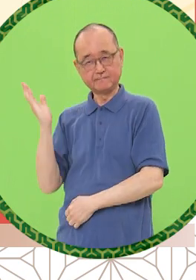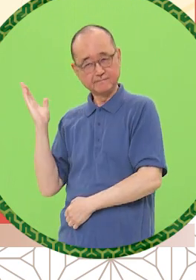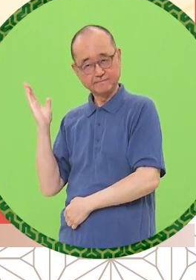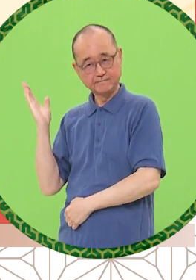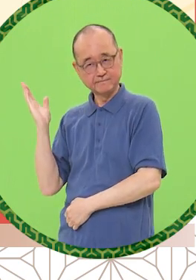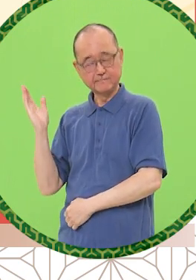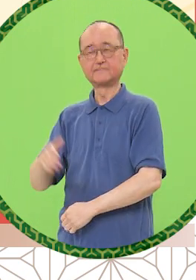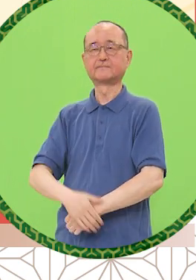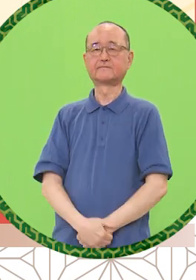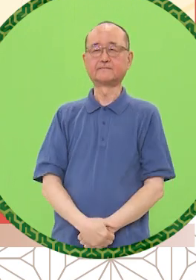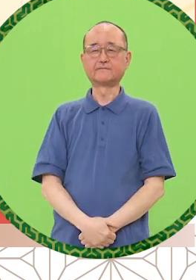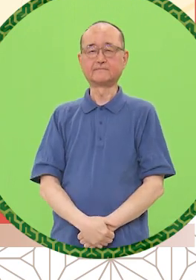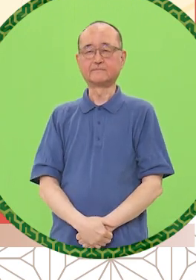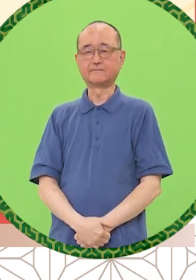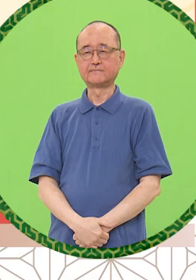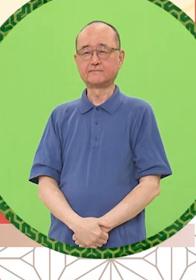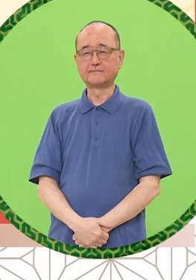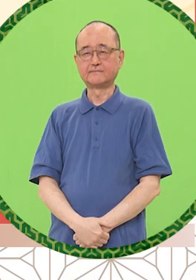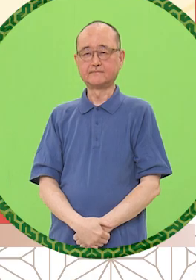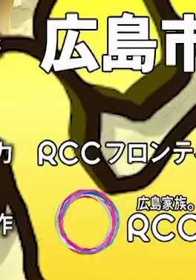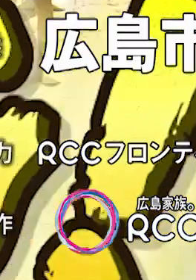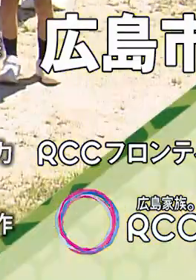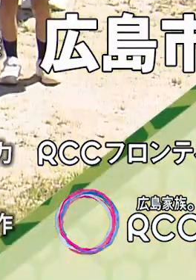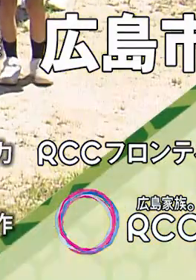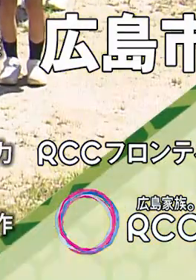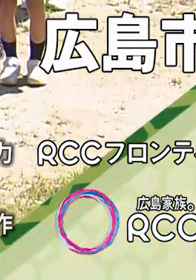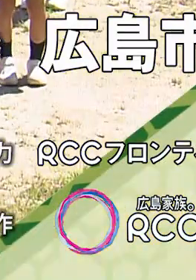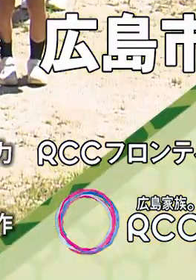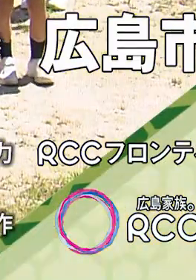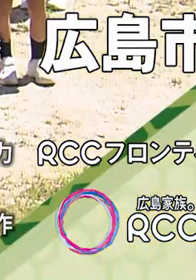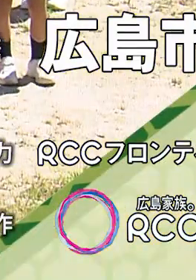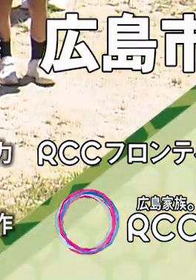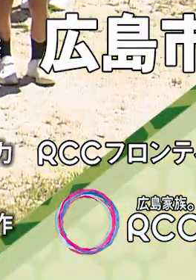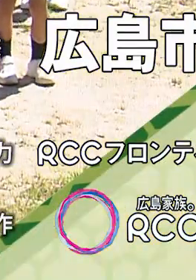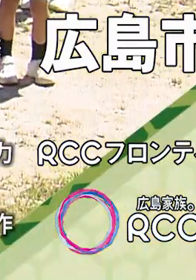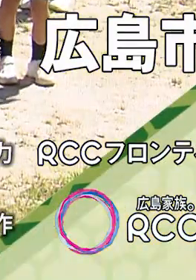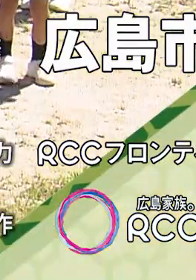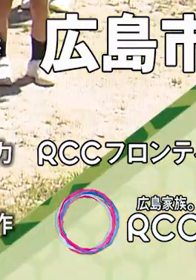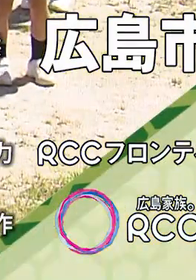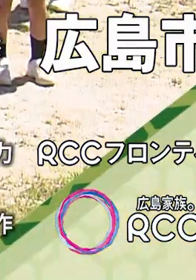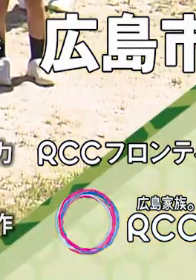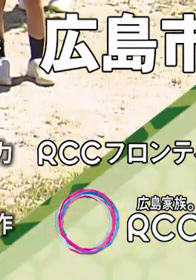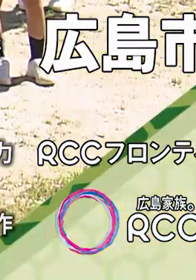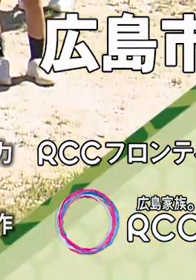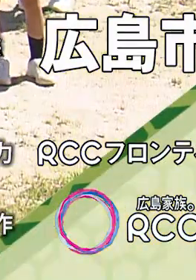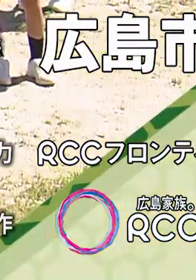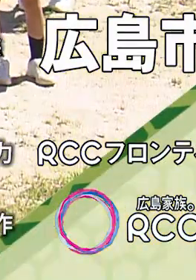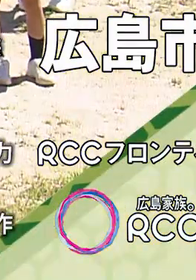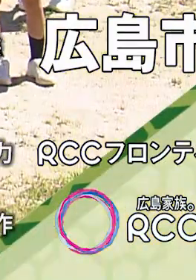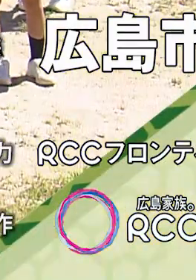ホームページからご応募されたし。200万一新。 Oh!